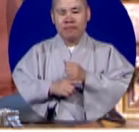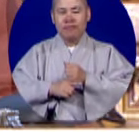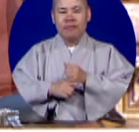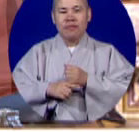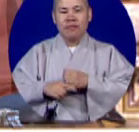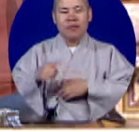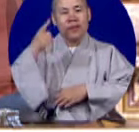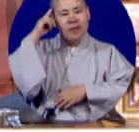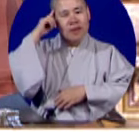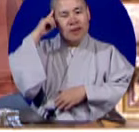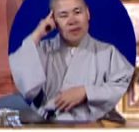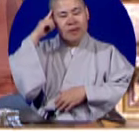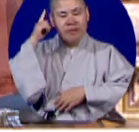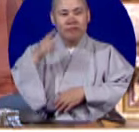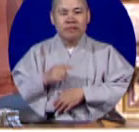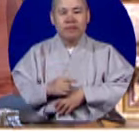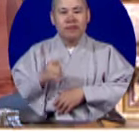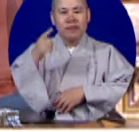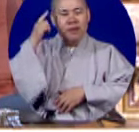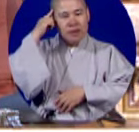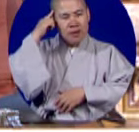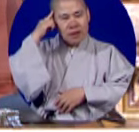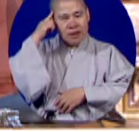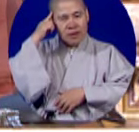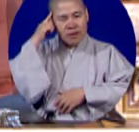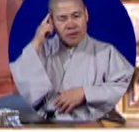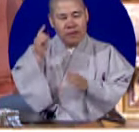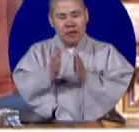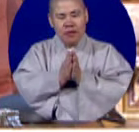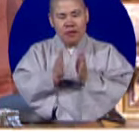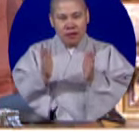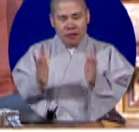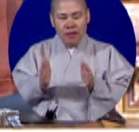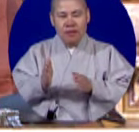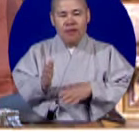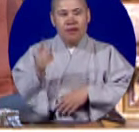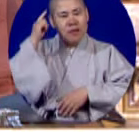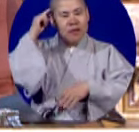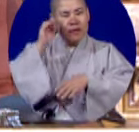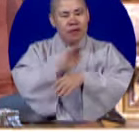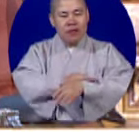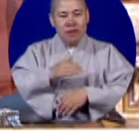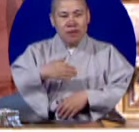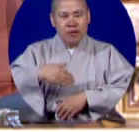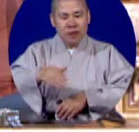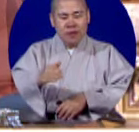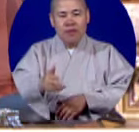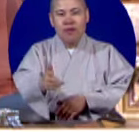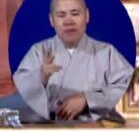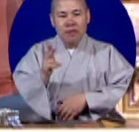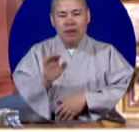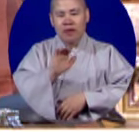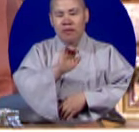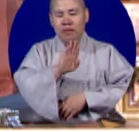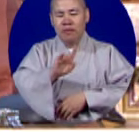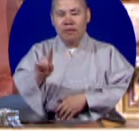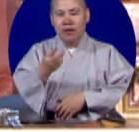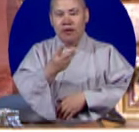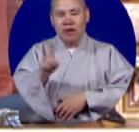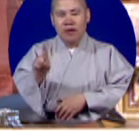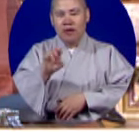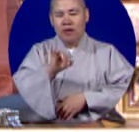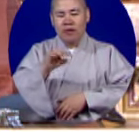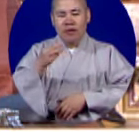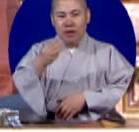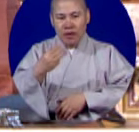의식은 생각이죠. 생각에서 지혜로 가는 것을 바라밀이라고 합니다.